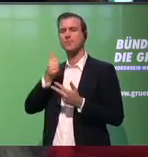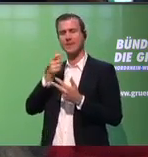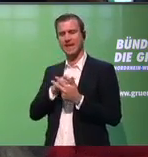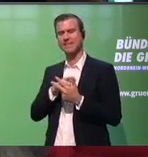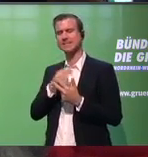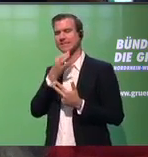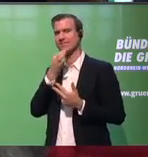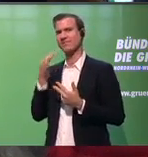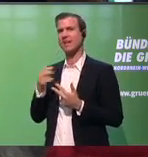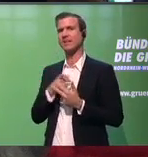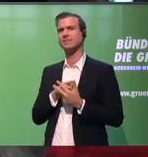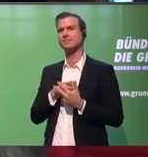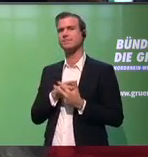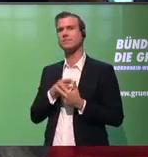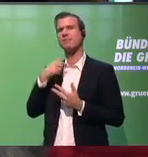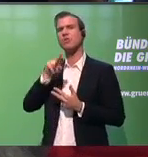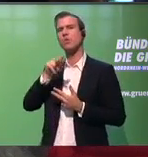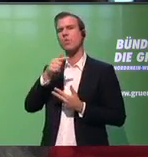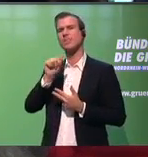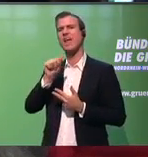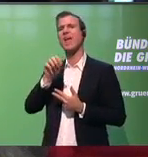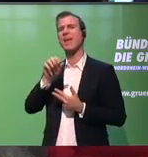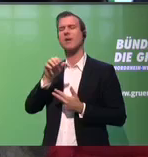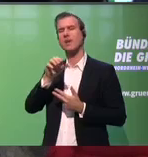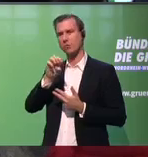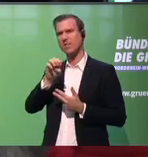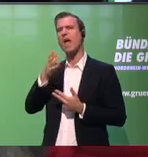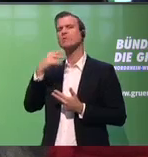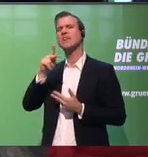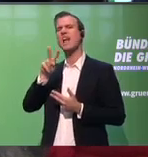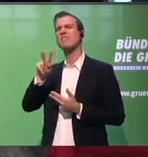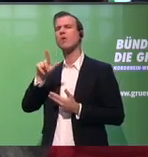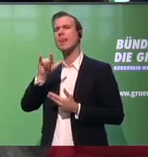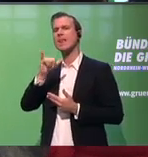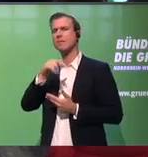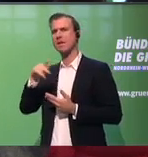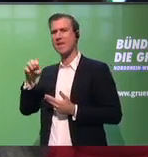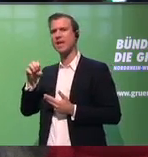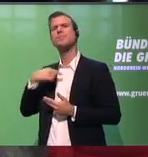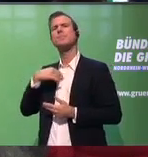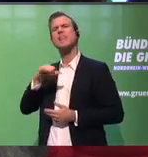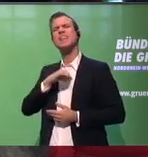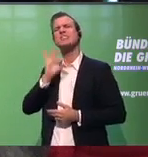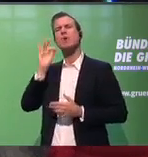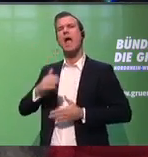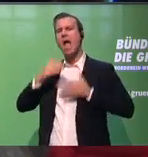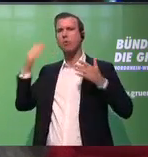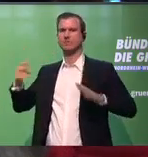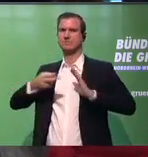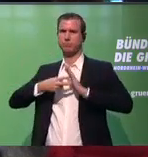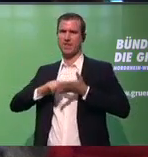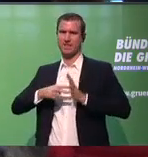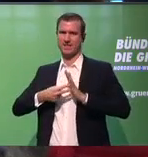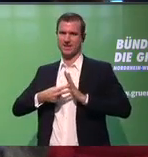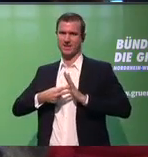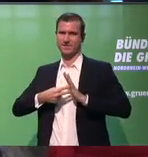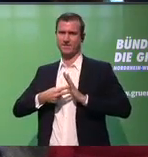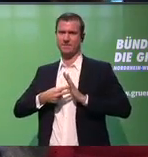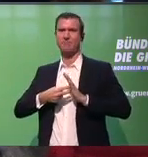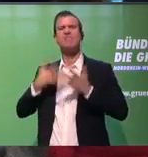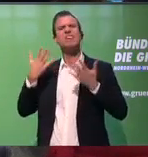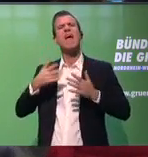ist von Uta aus dem KV Lippe und die fragt, mein Interesse gilt der nach außen gerichteten Politik. Welche Rolle